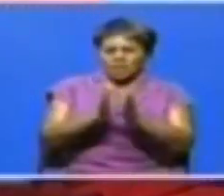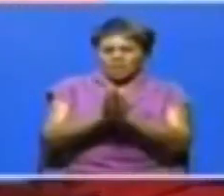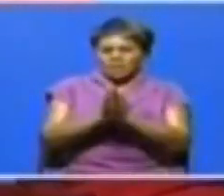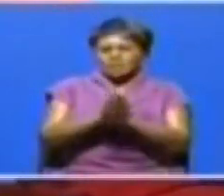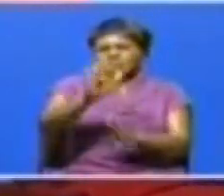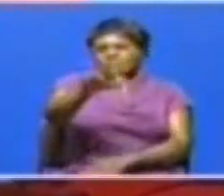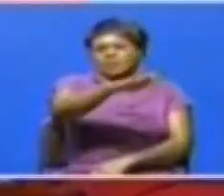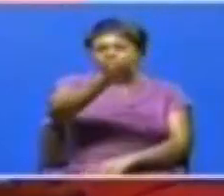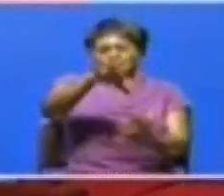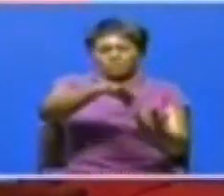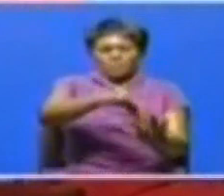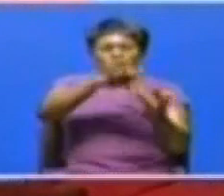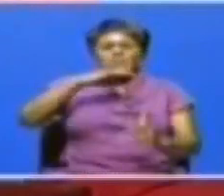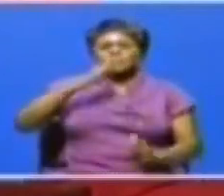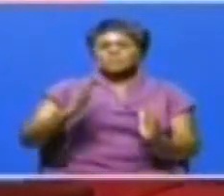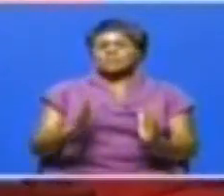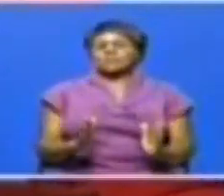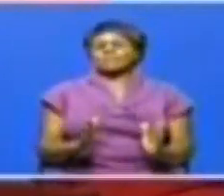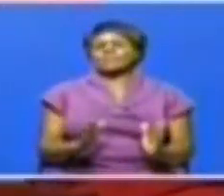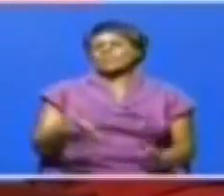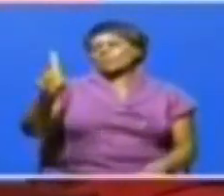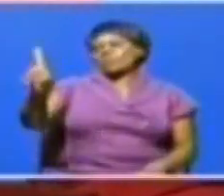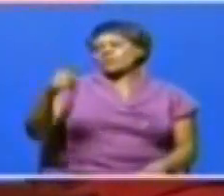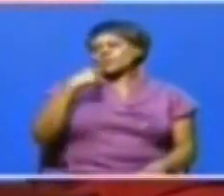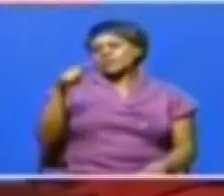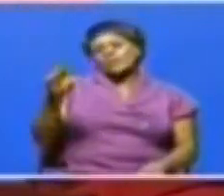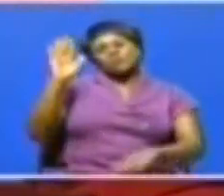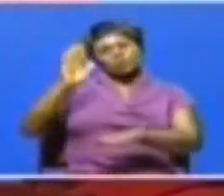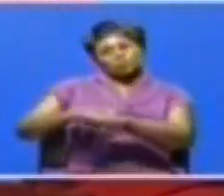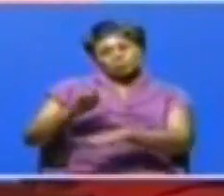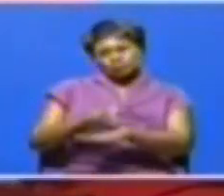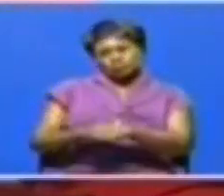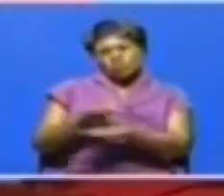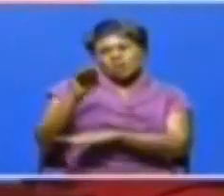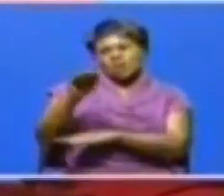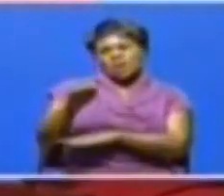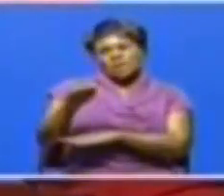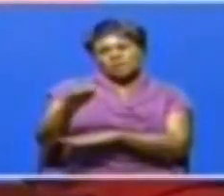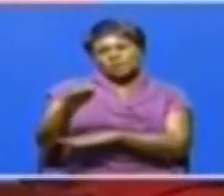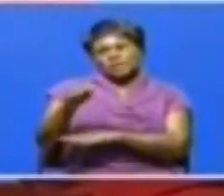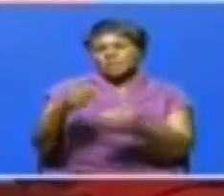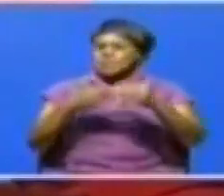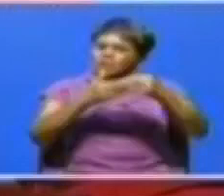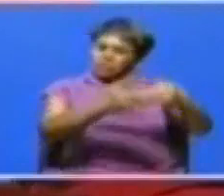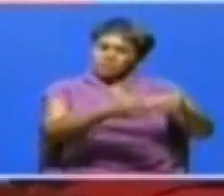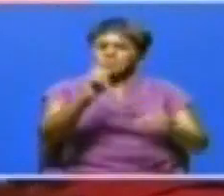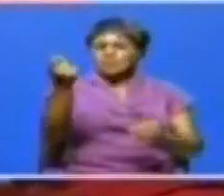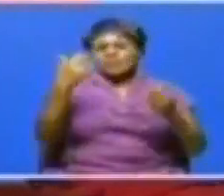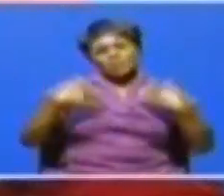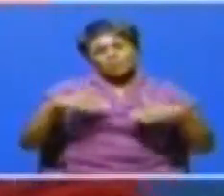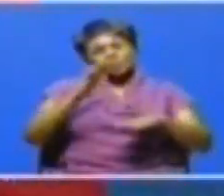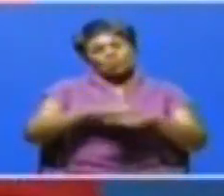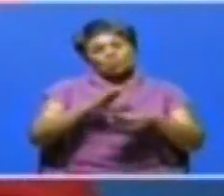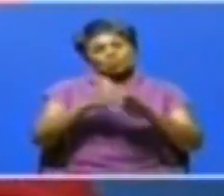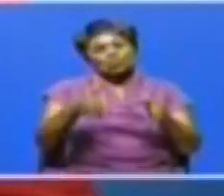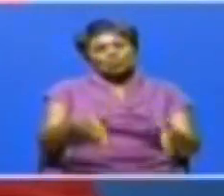taifa katika kuwachagua maspika wao. Mmoja hapa anasema hiyo ni nzuri na waomba waongeze wa Kenya, waongoze wa Kenya kwa njia nzuri.